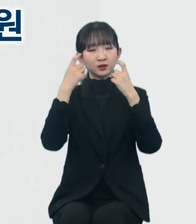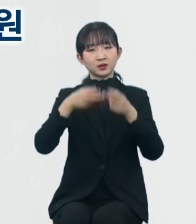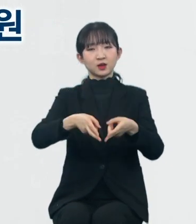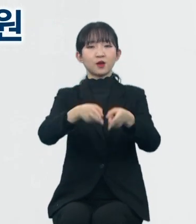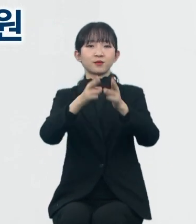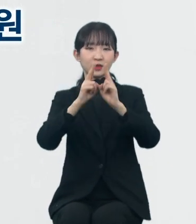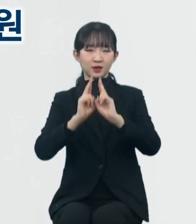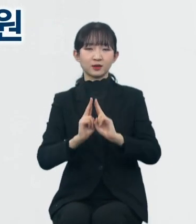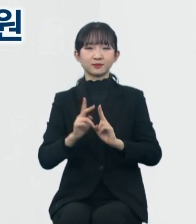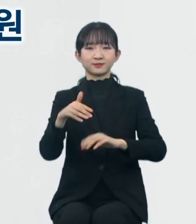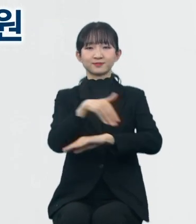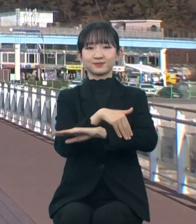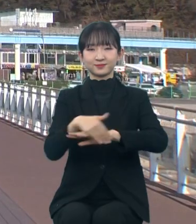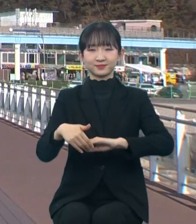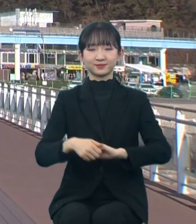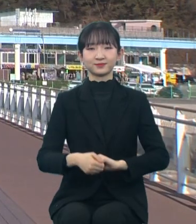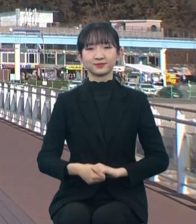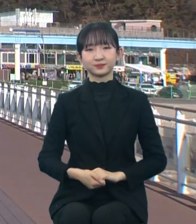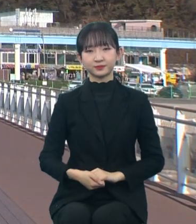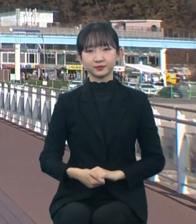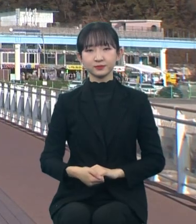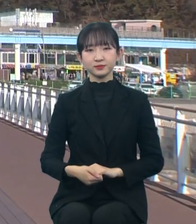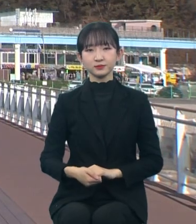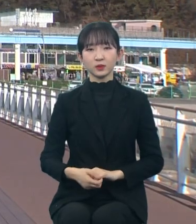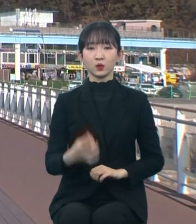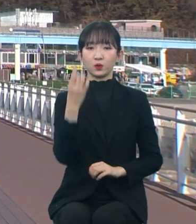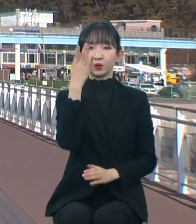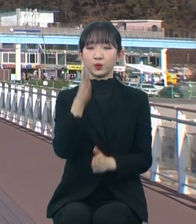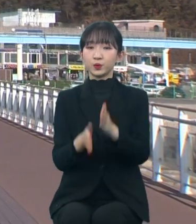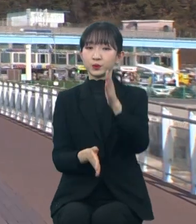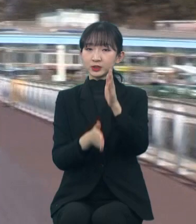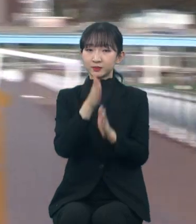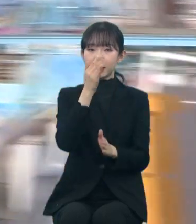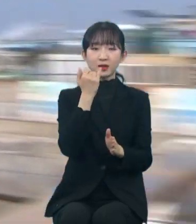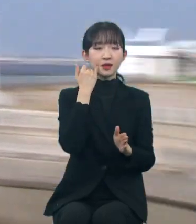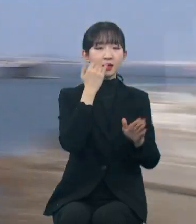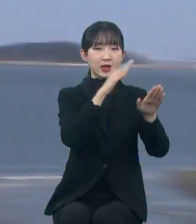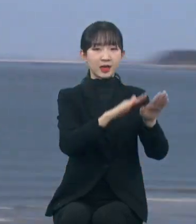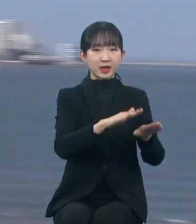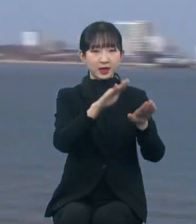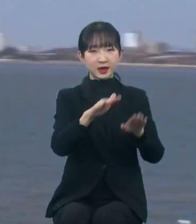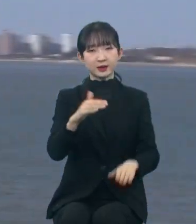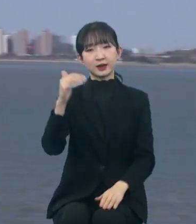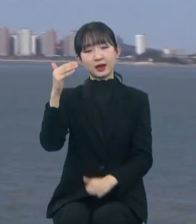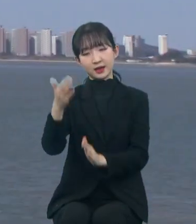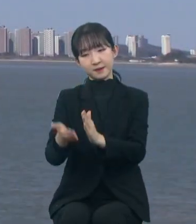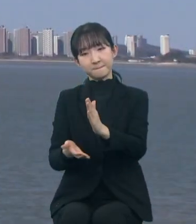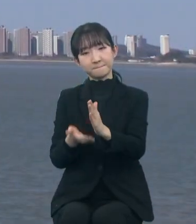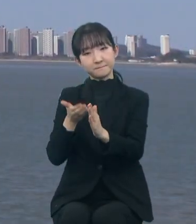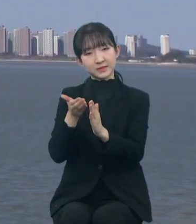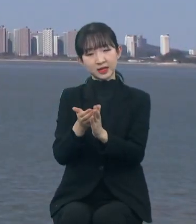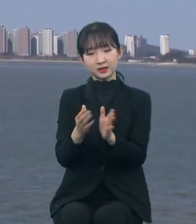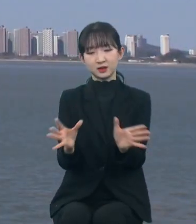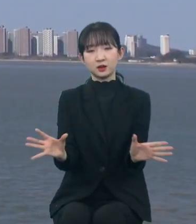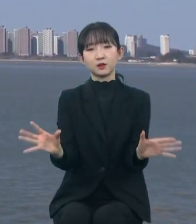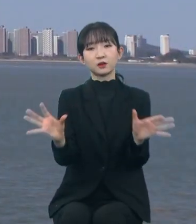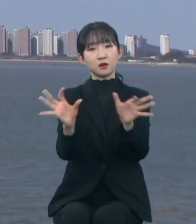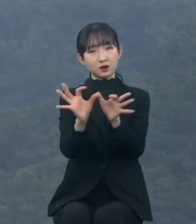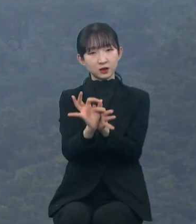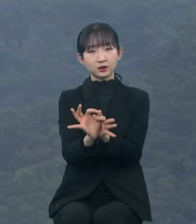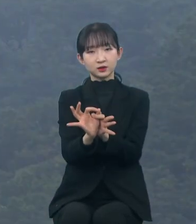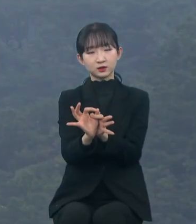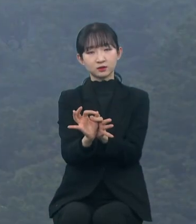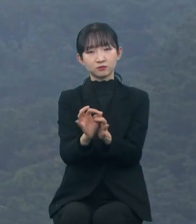있도록 하겠다고 밝혔습니다. 원도심 해상 항만 복합 벨트와 영종 국제 도시 엔터테인먼트 클러스터를